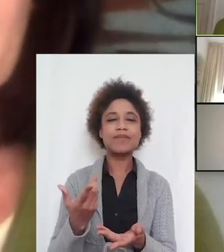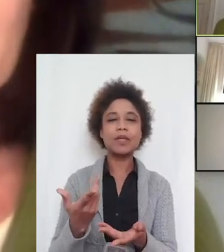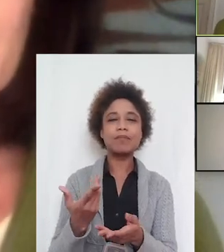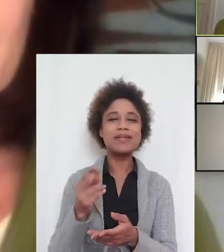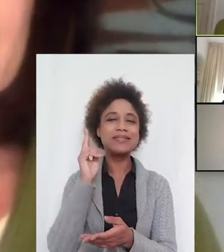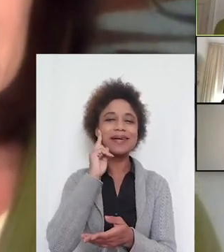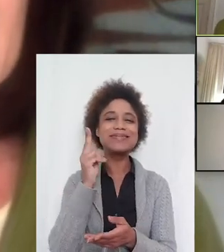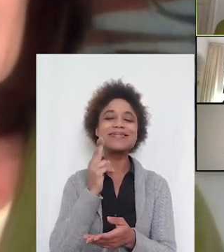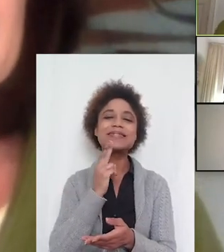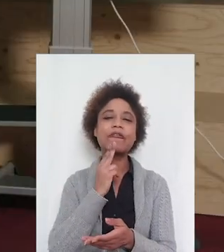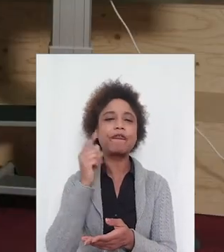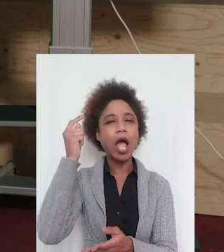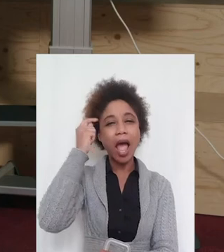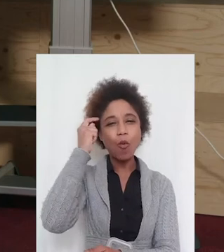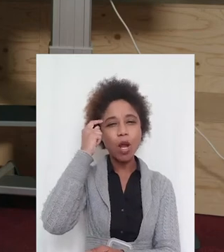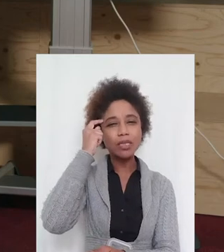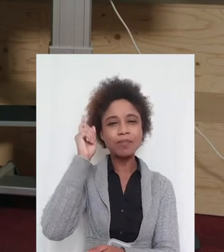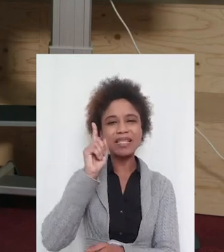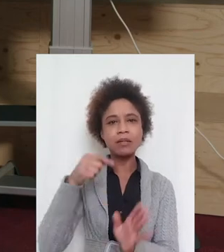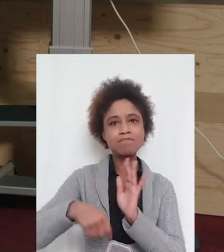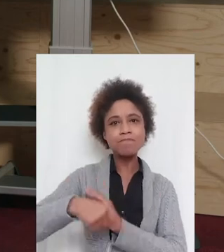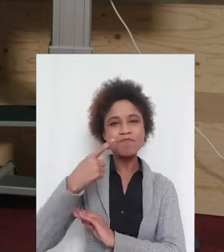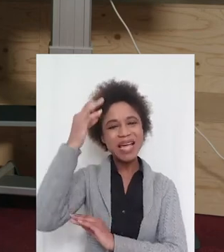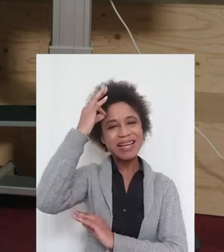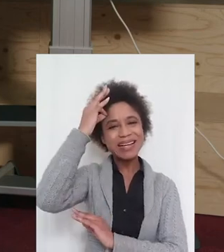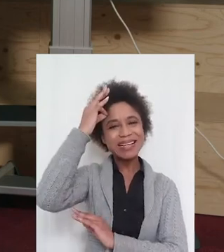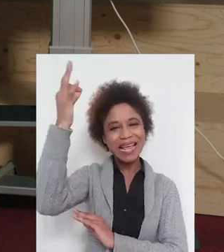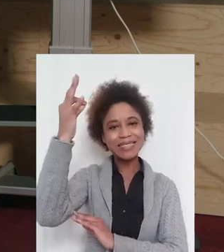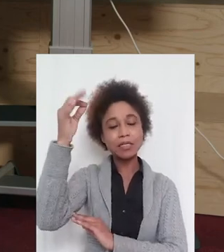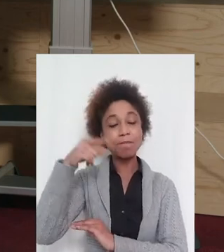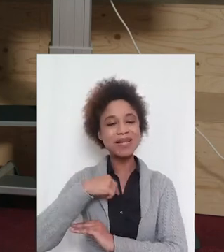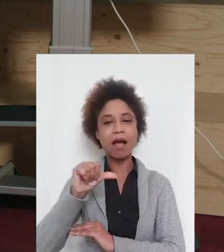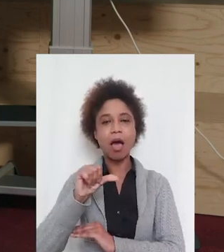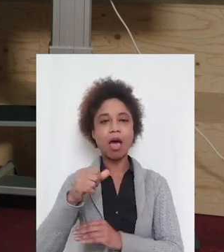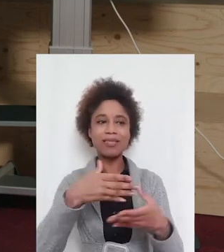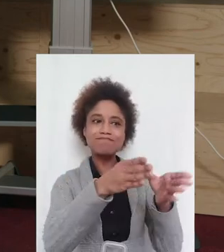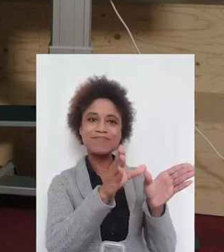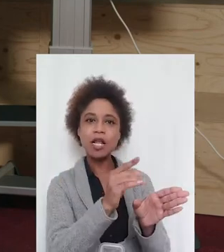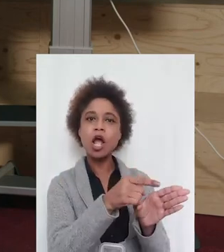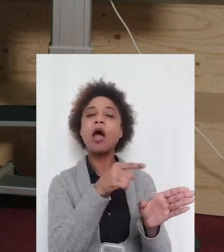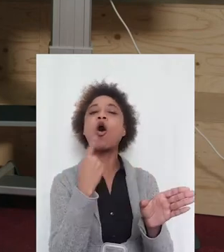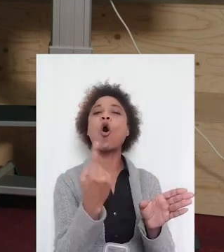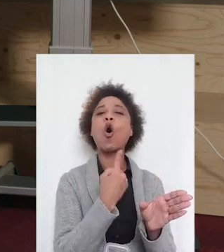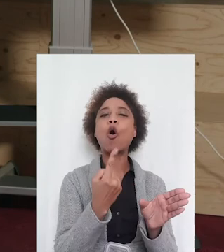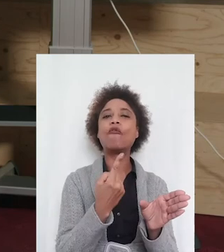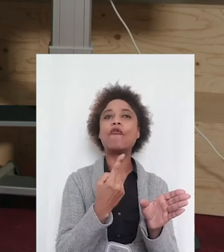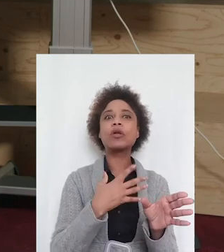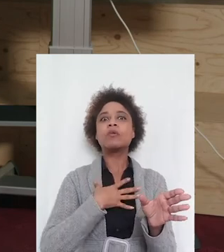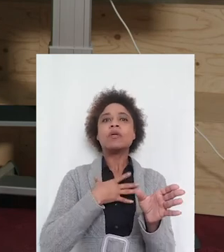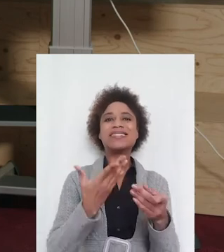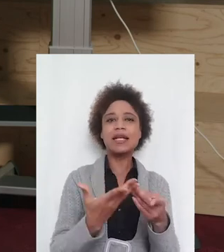dat genoemd wordt. Meer kennis bij de andere partij over niet